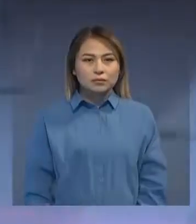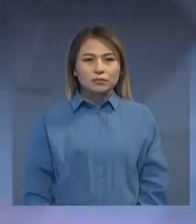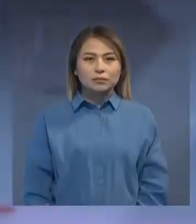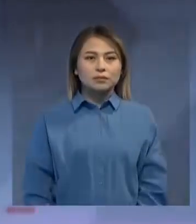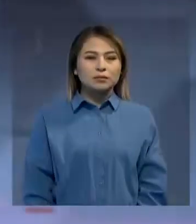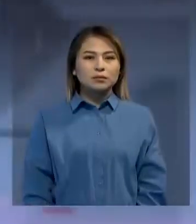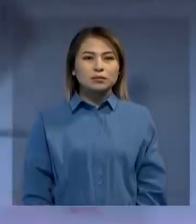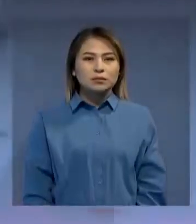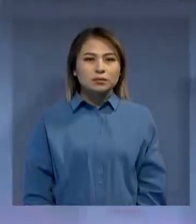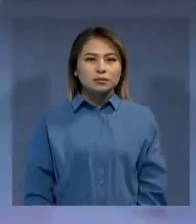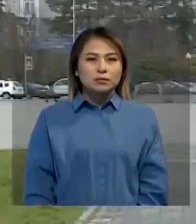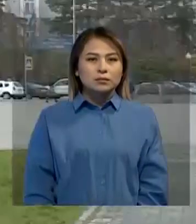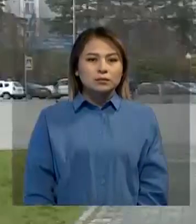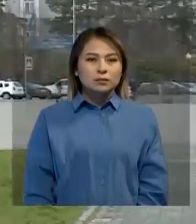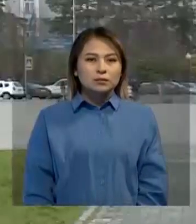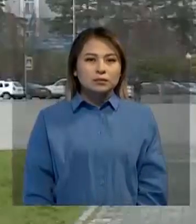айтады.